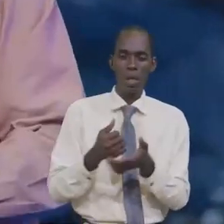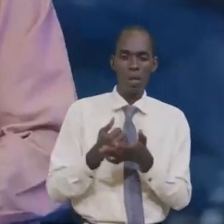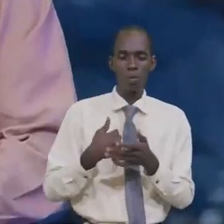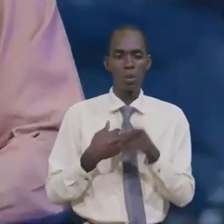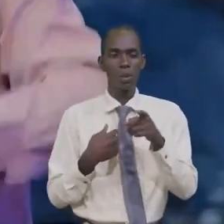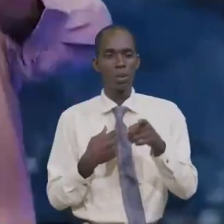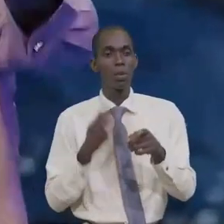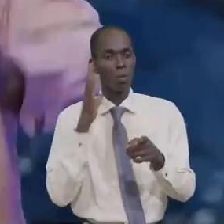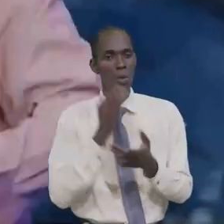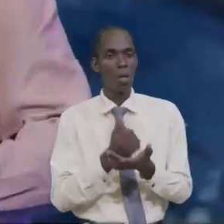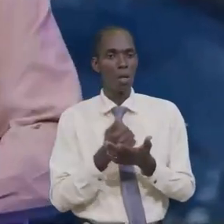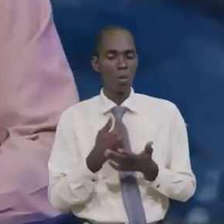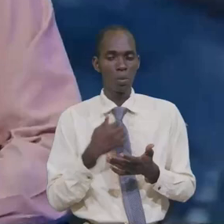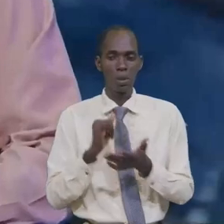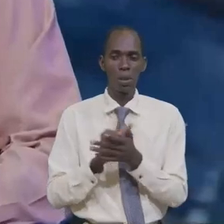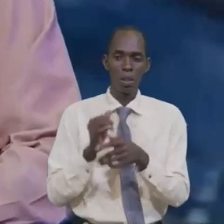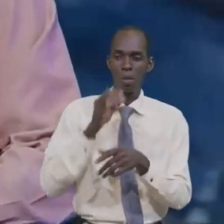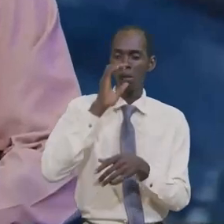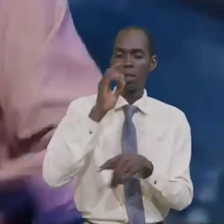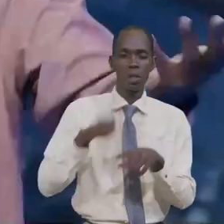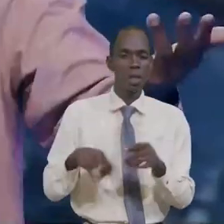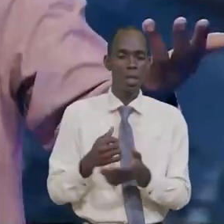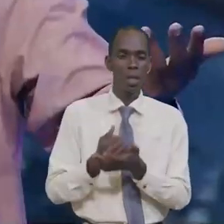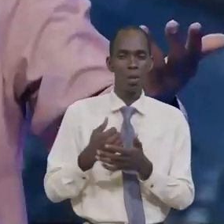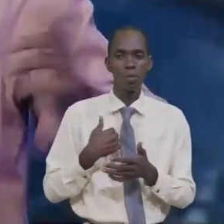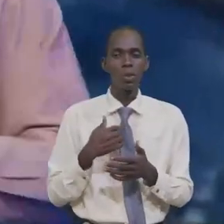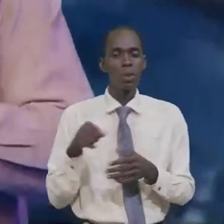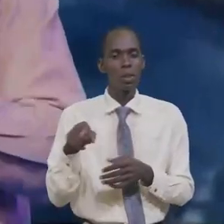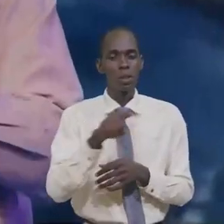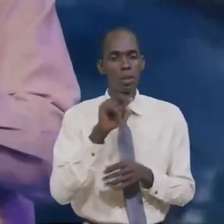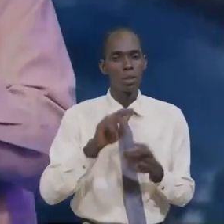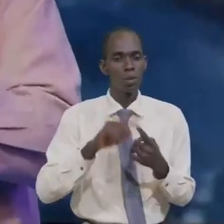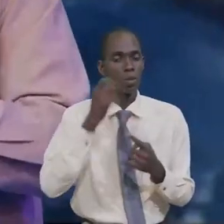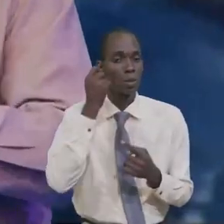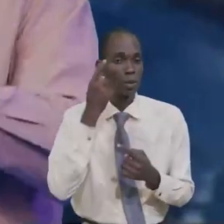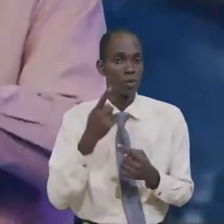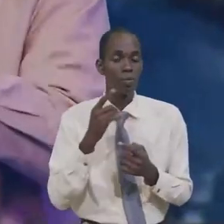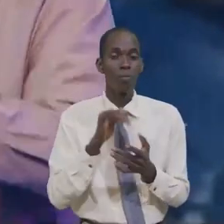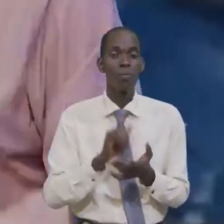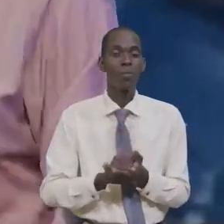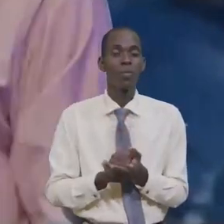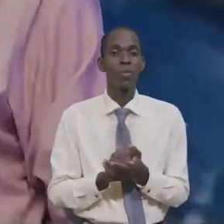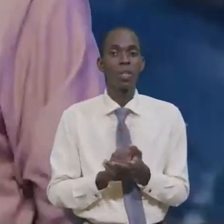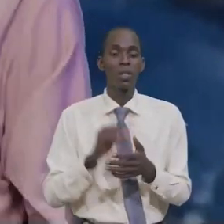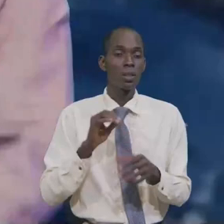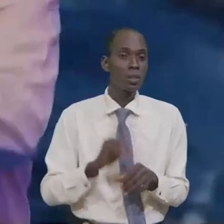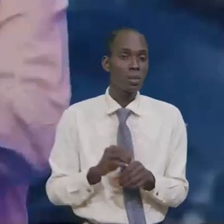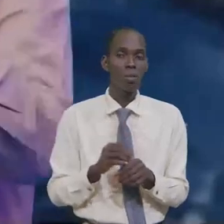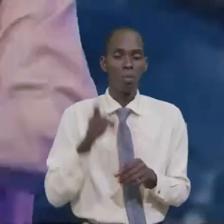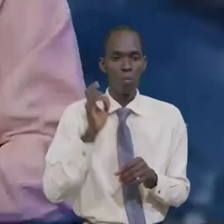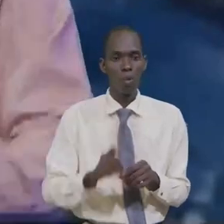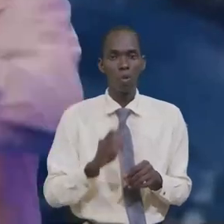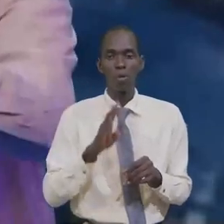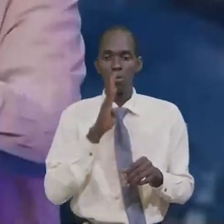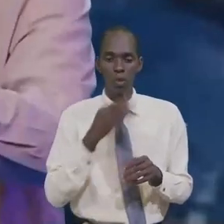m'aider peut-être boisson va pas m'aider il doit comprendre que doit être tempéré en